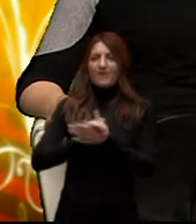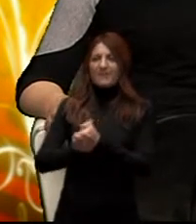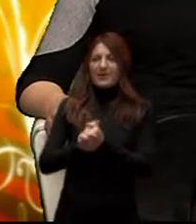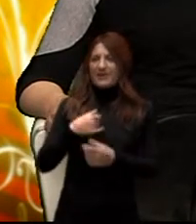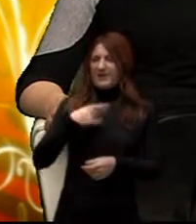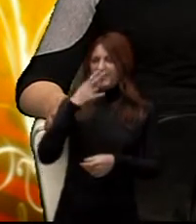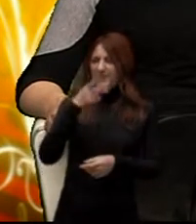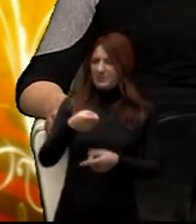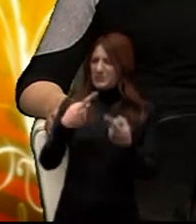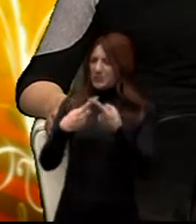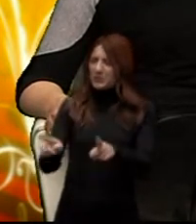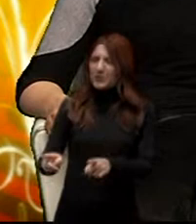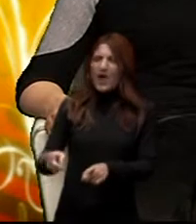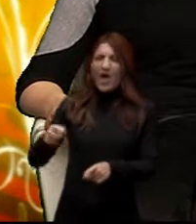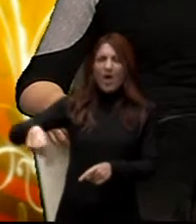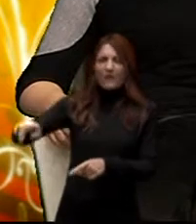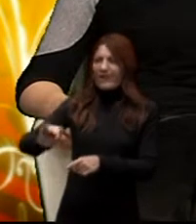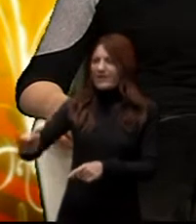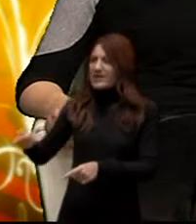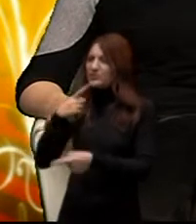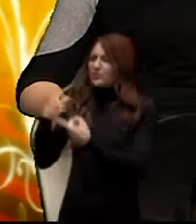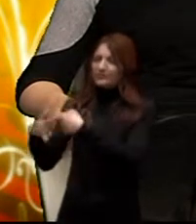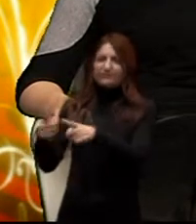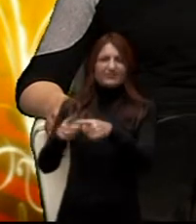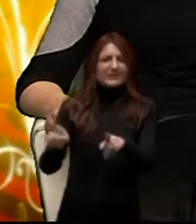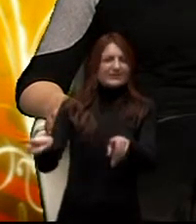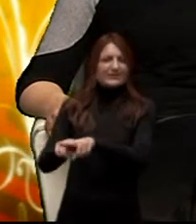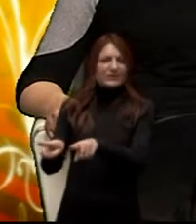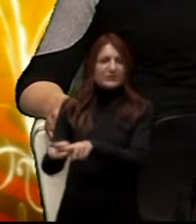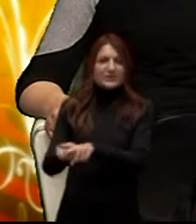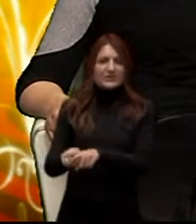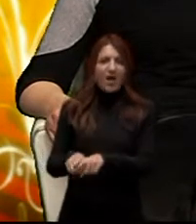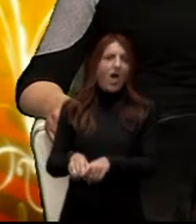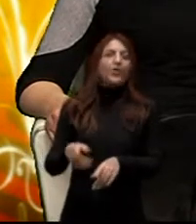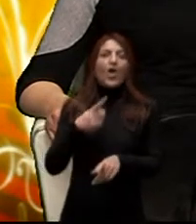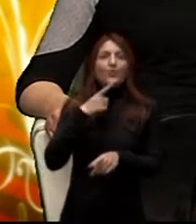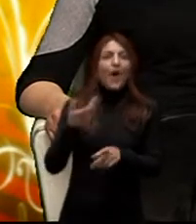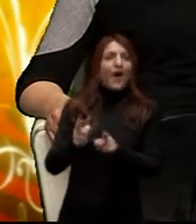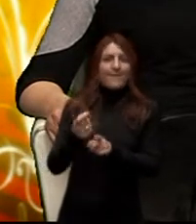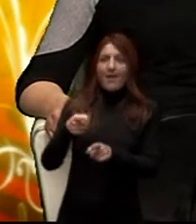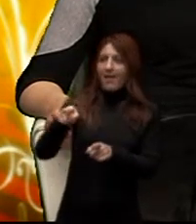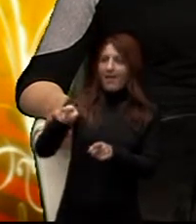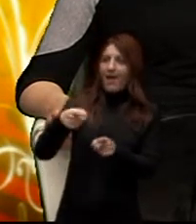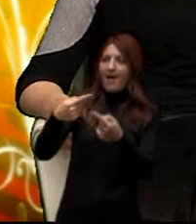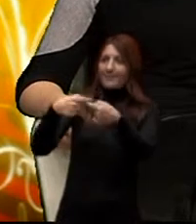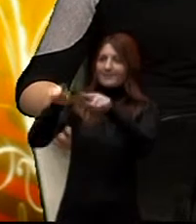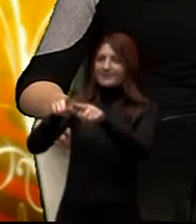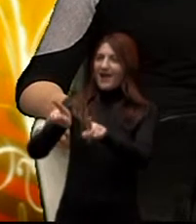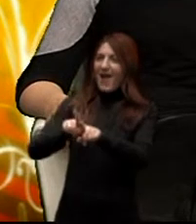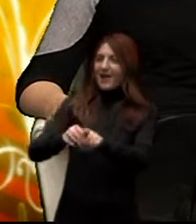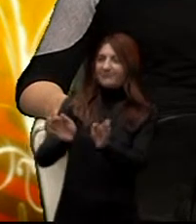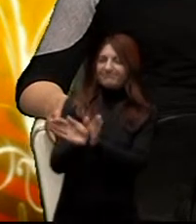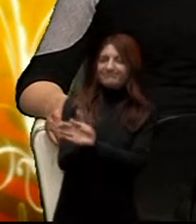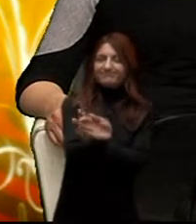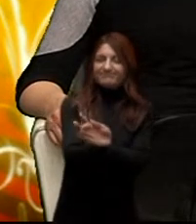drugačiji, star, mali, različiti. Po bilo čemu su drugačiji od drugih, pa već ko strši, taj se izolira. Pa